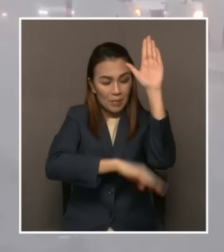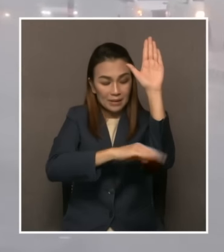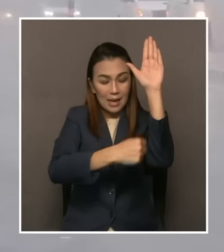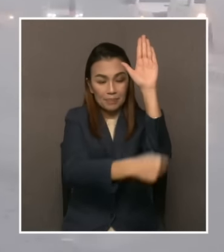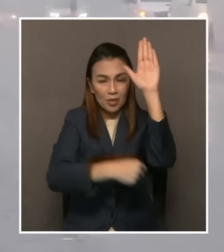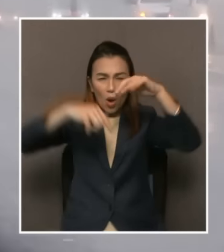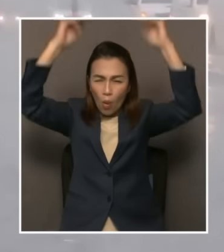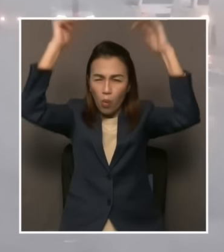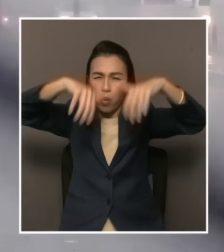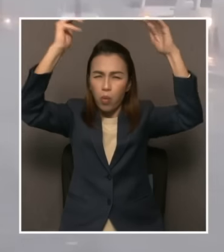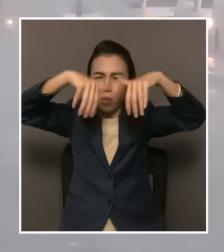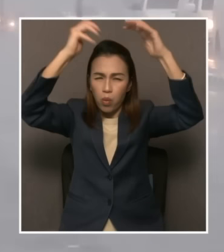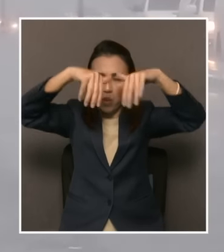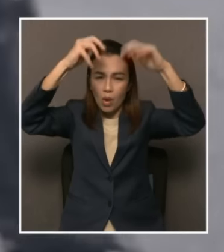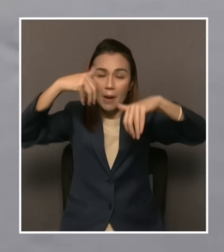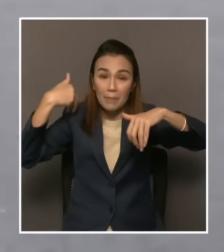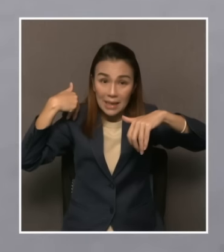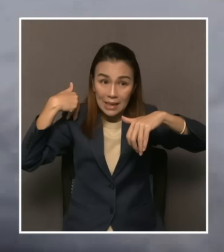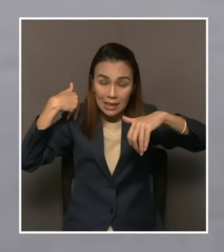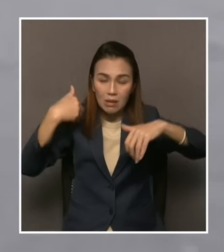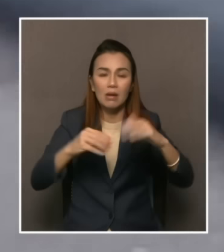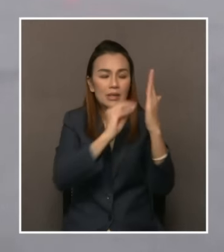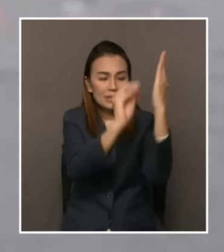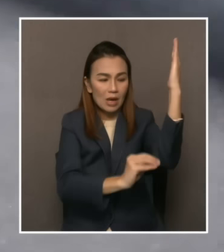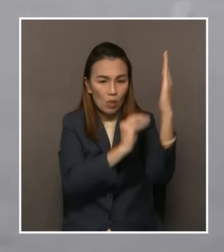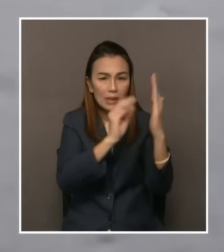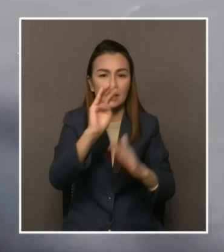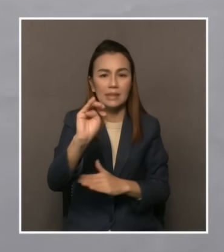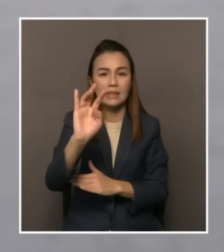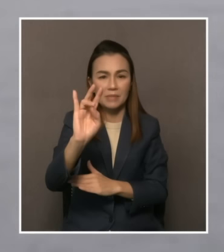างแห่ง เวออนนี้มีฝนตกครอบคลุ่ง 47 จัหวัด